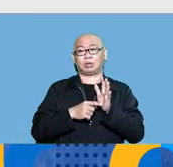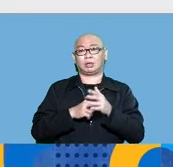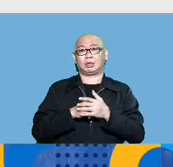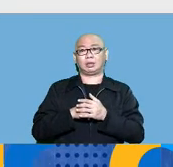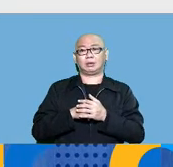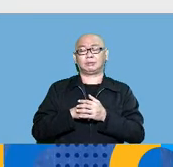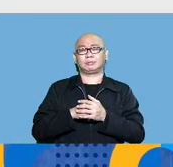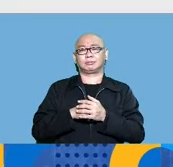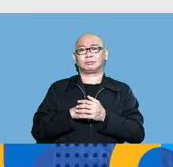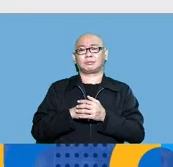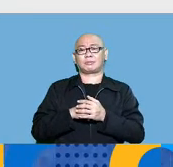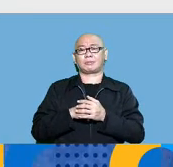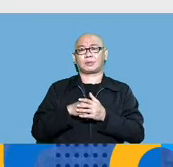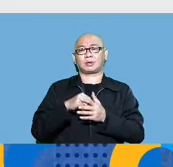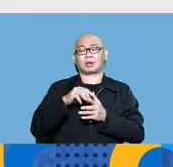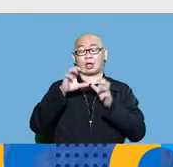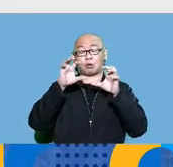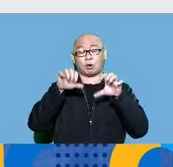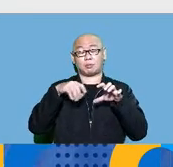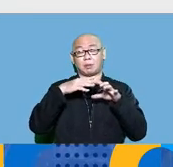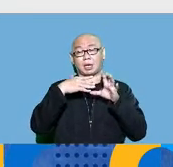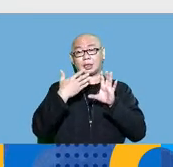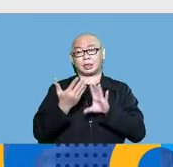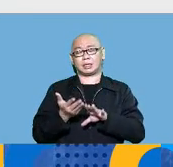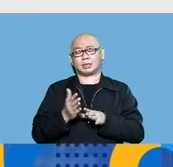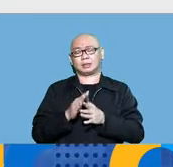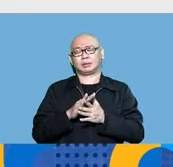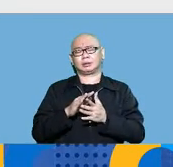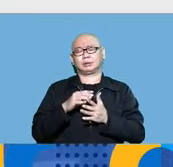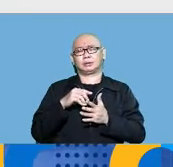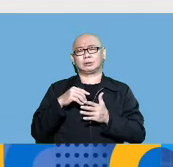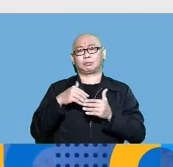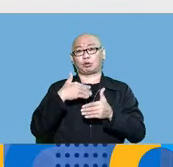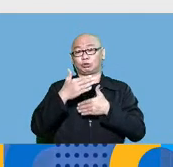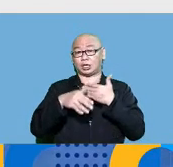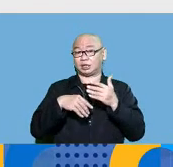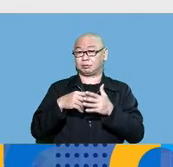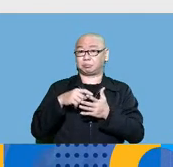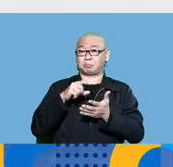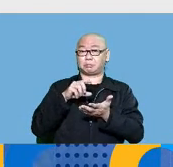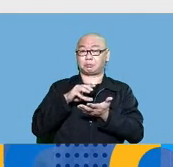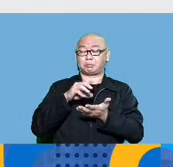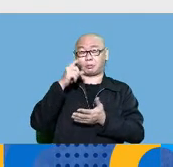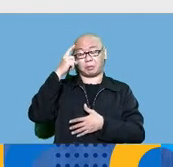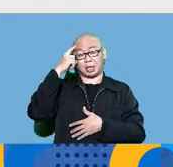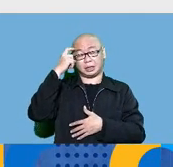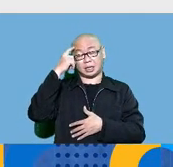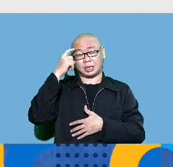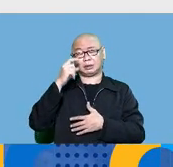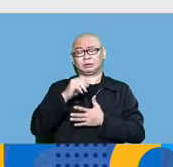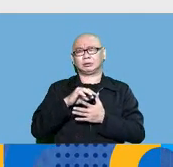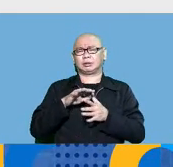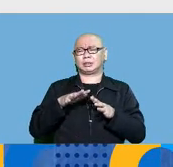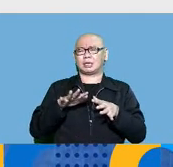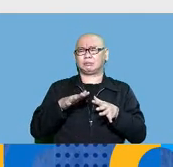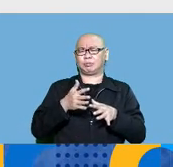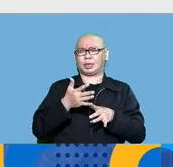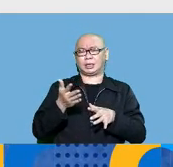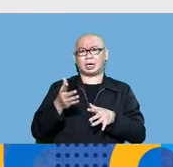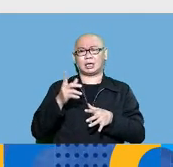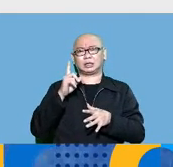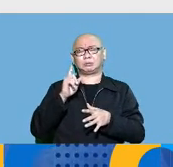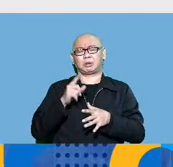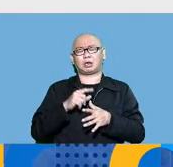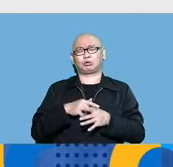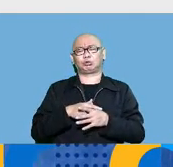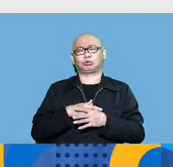mati selama proses pembelajaran, kadang-kadang juga mereka itu terpaksa